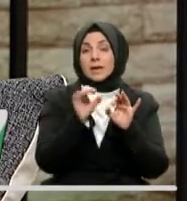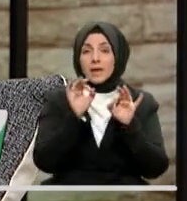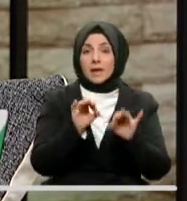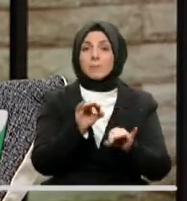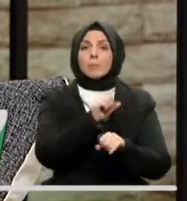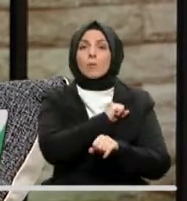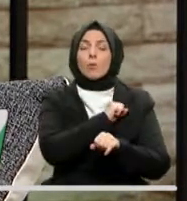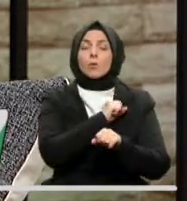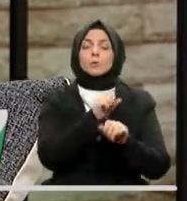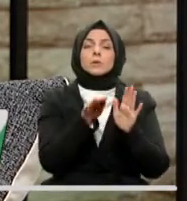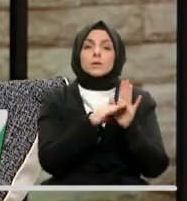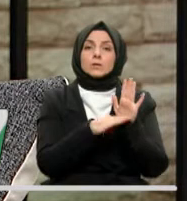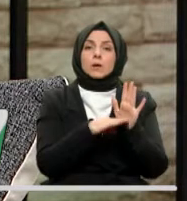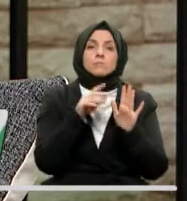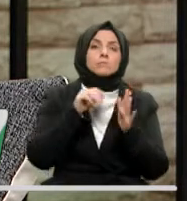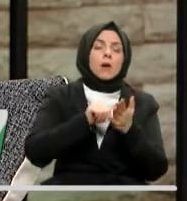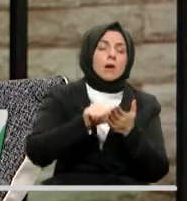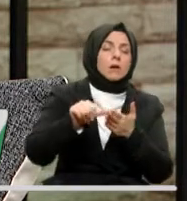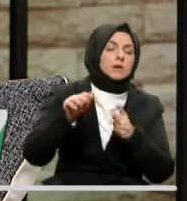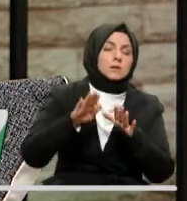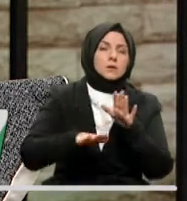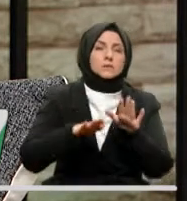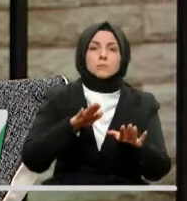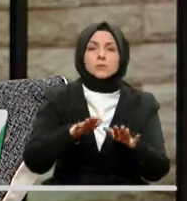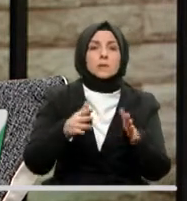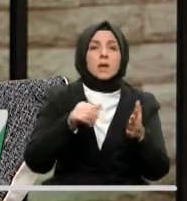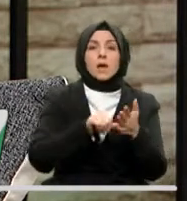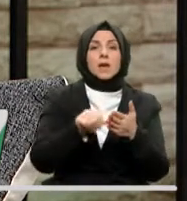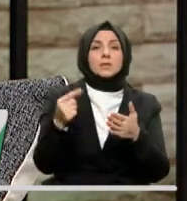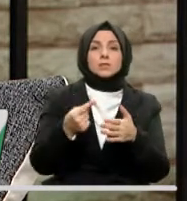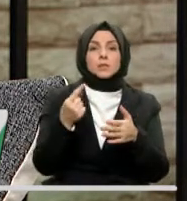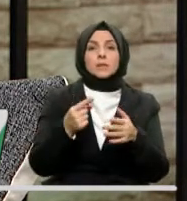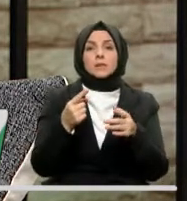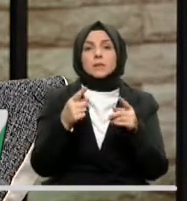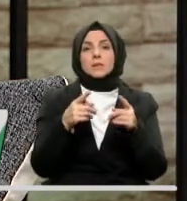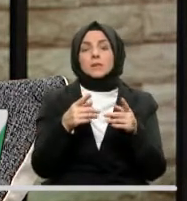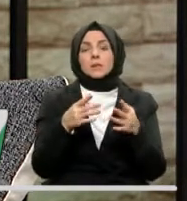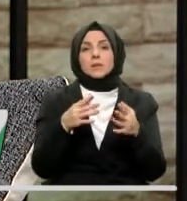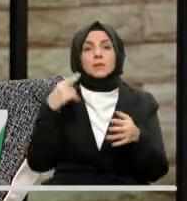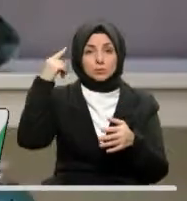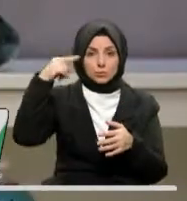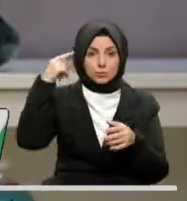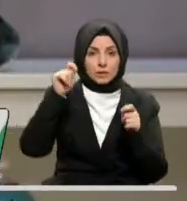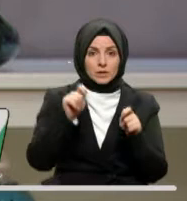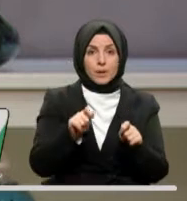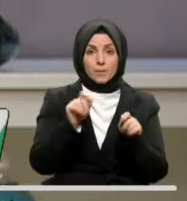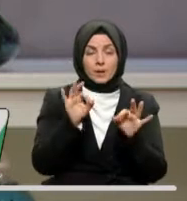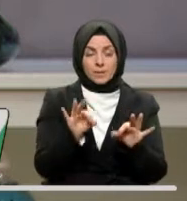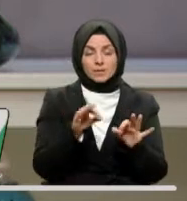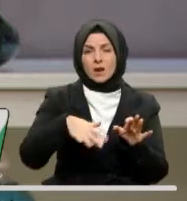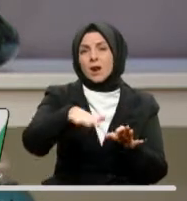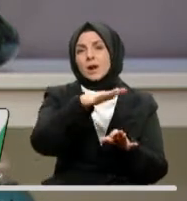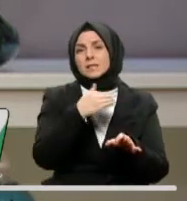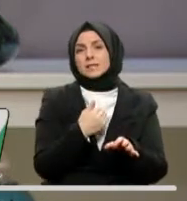her adımı hesaplayarak hareket etmek zorundadır Çünkü her an bana birisi zarar verebilir sürekli Bu